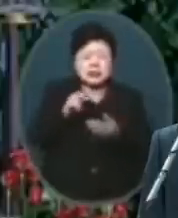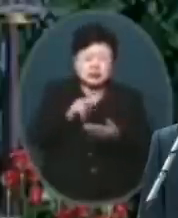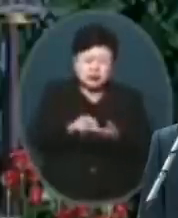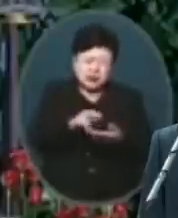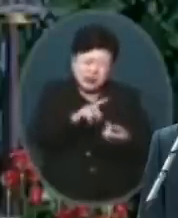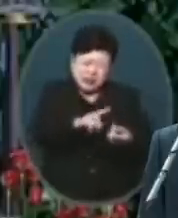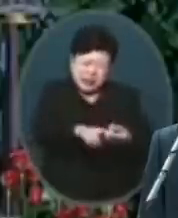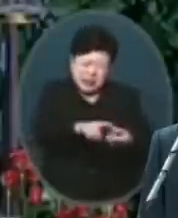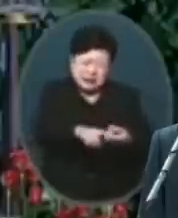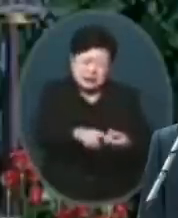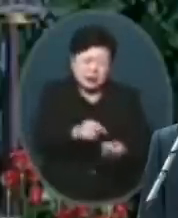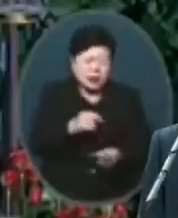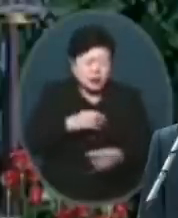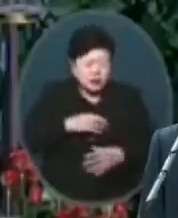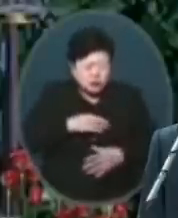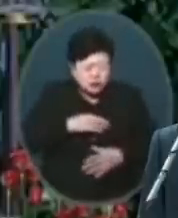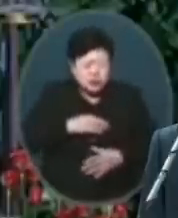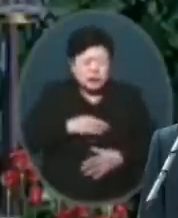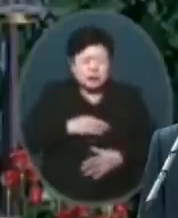대한 두려움이